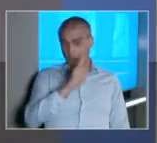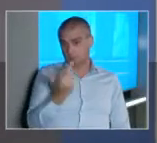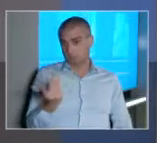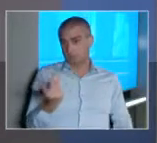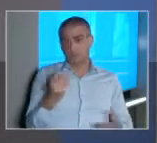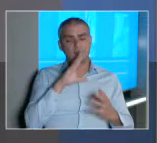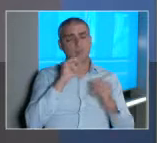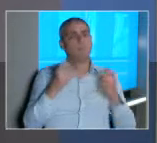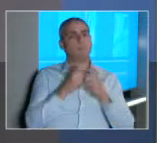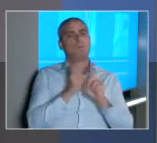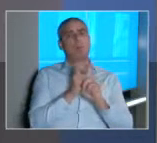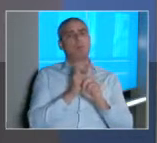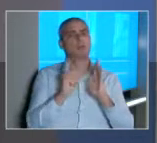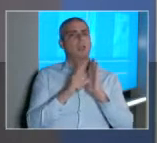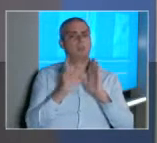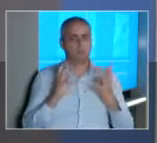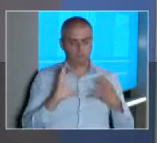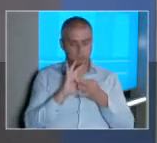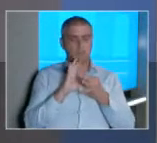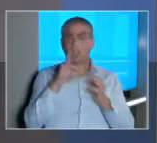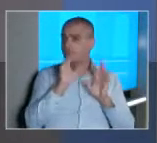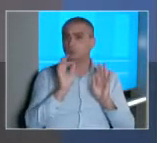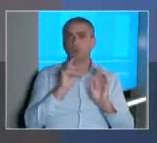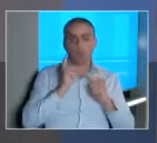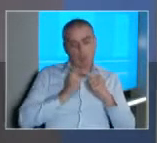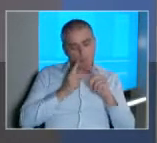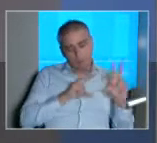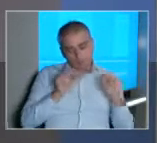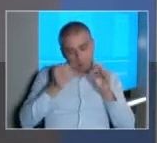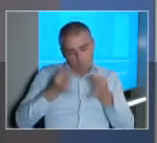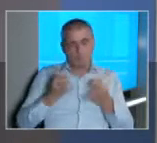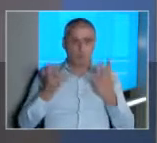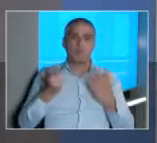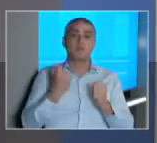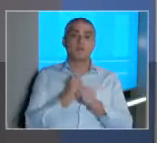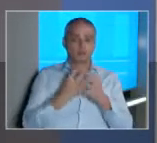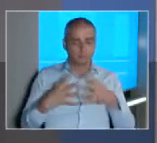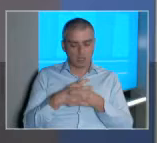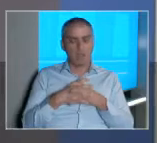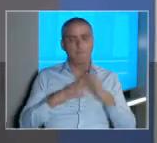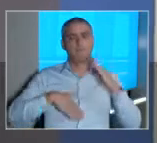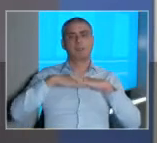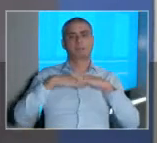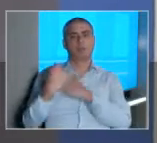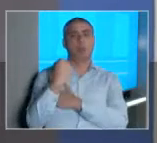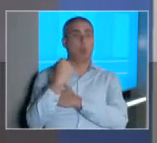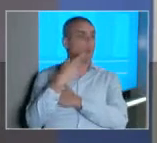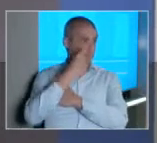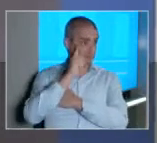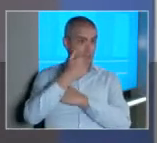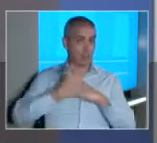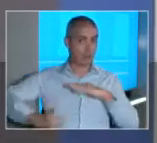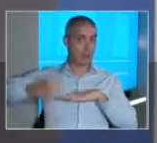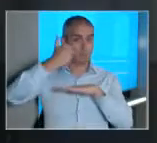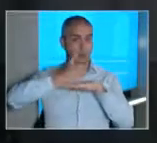טכני. בבלוק טכני אתה מתחבר גם למישהו שהוא לא זהה לך, ואתה יוצר יחד, אתה ממקסם את כל הכוח. היא צריכה לעמוד